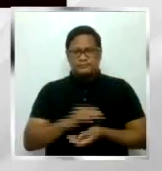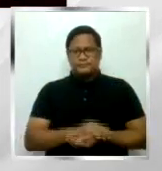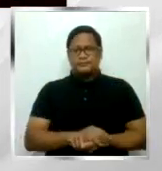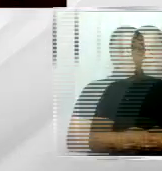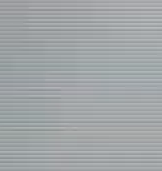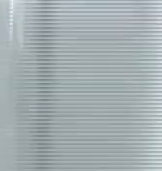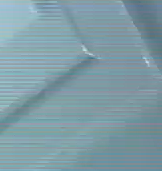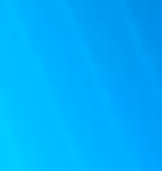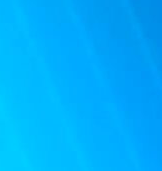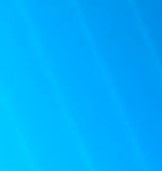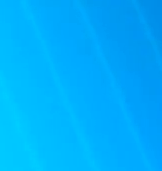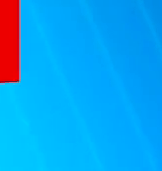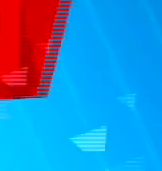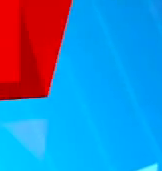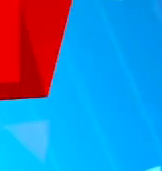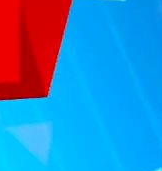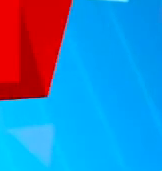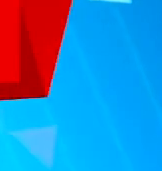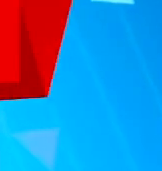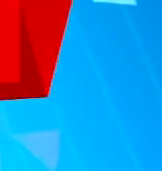oras.